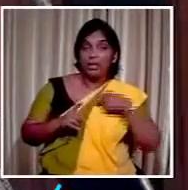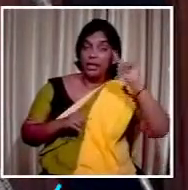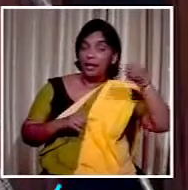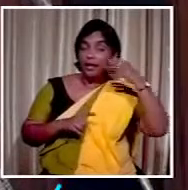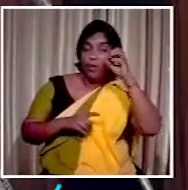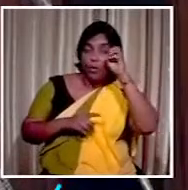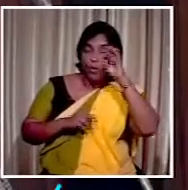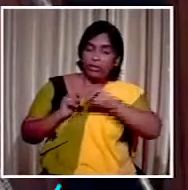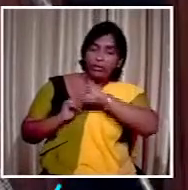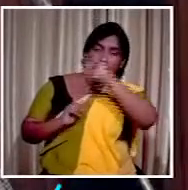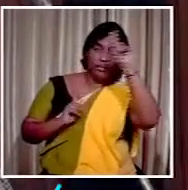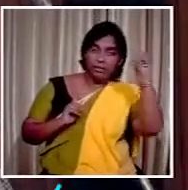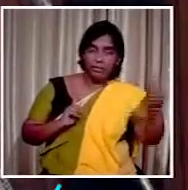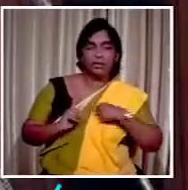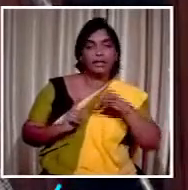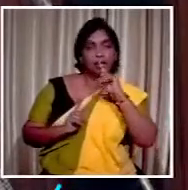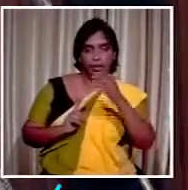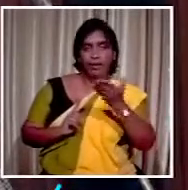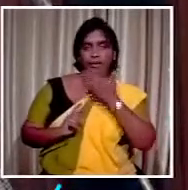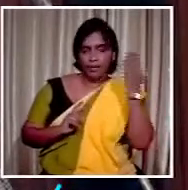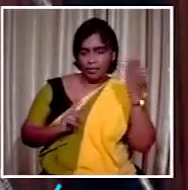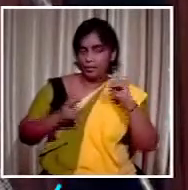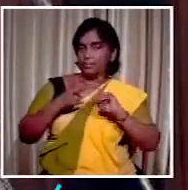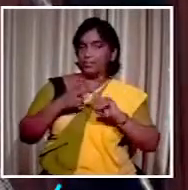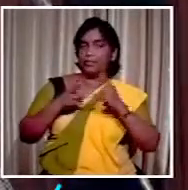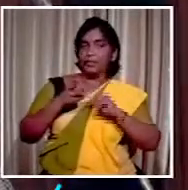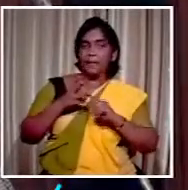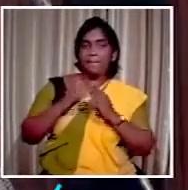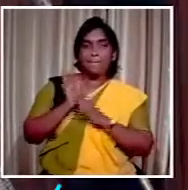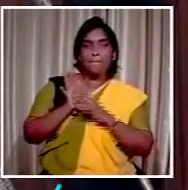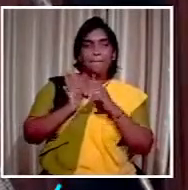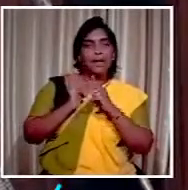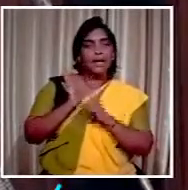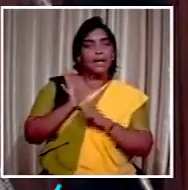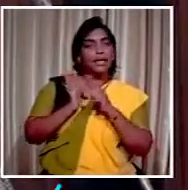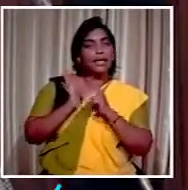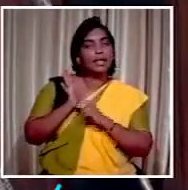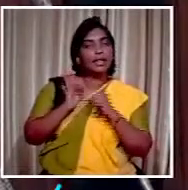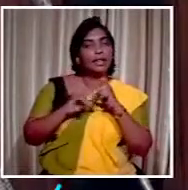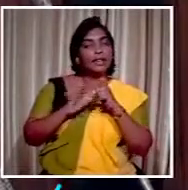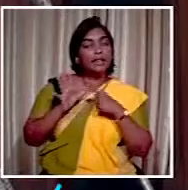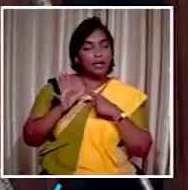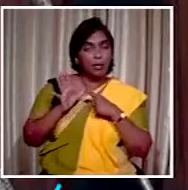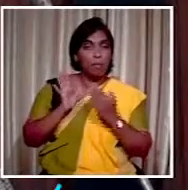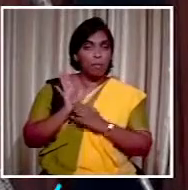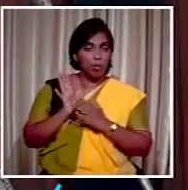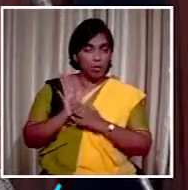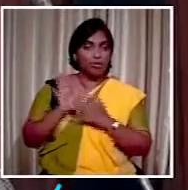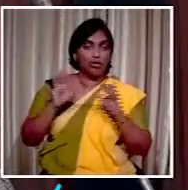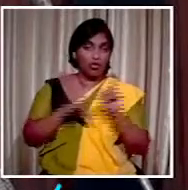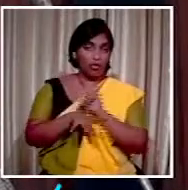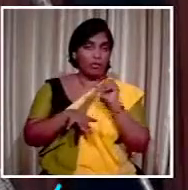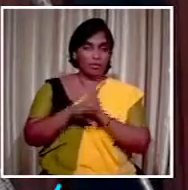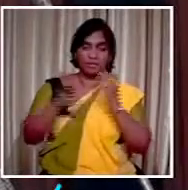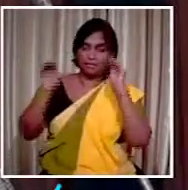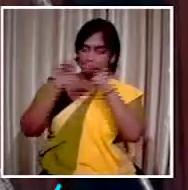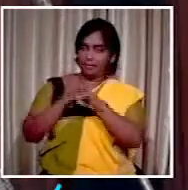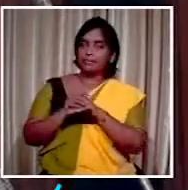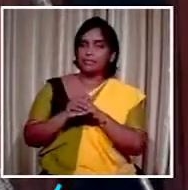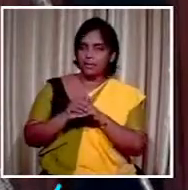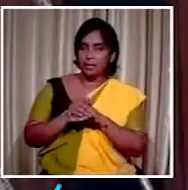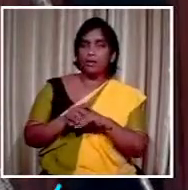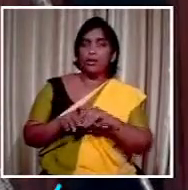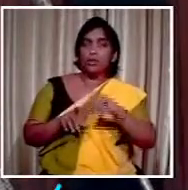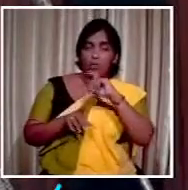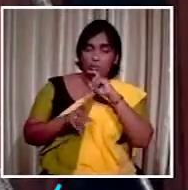වෙනකන් කියන්න මම දන්නවා. ඒ වගේම මිලින්ද මොරකොඩ අද මහ කොමසාරිස් කෙනෙක් කරා අපි ඒ වෙලාවෙත් කිව්වා